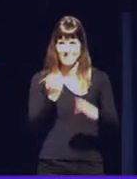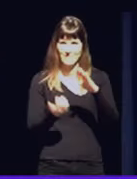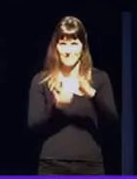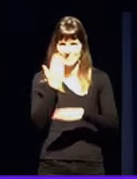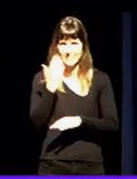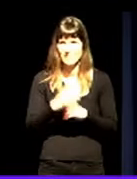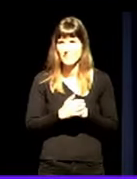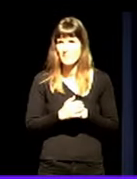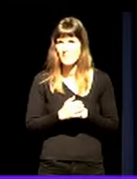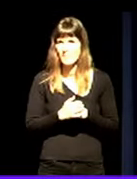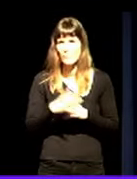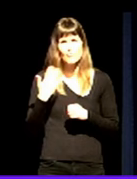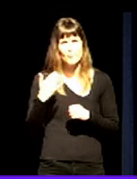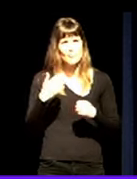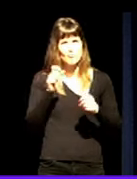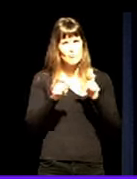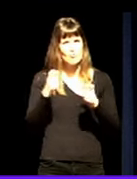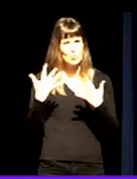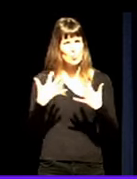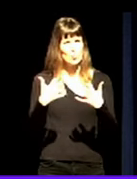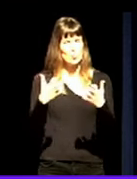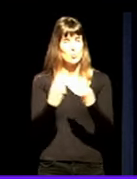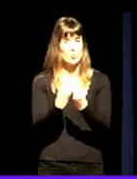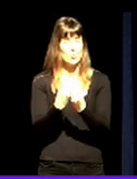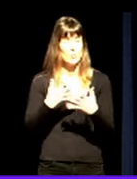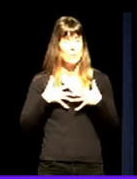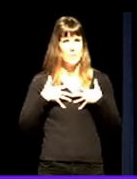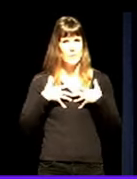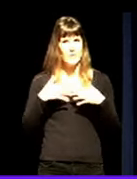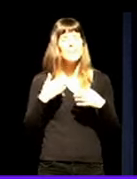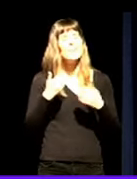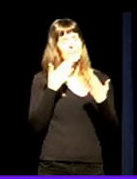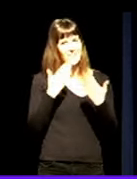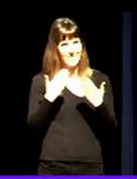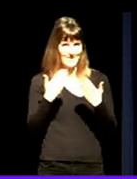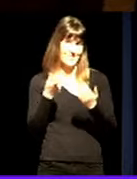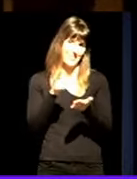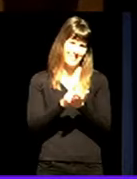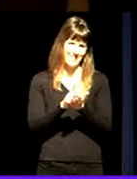Hurtensa Pitaloposker GНMUordia, iaudaruntzen, Eta Segur pajak Regard